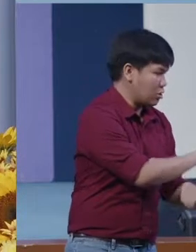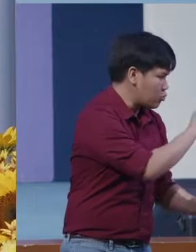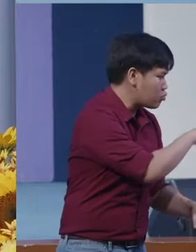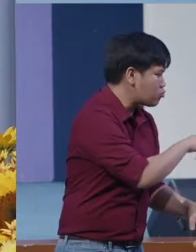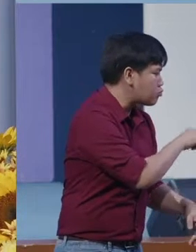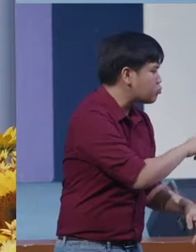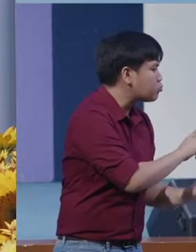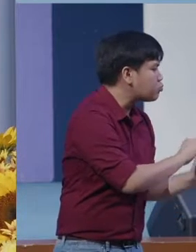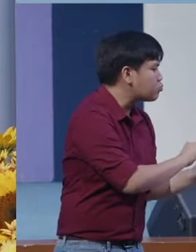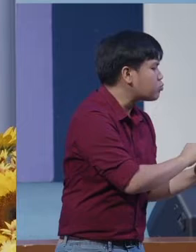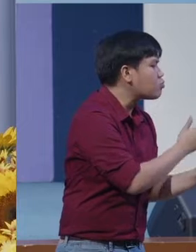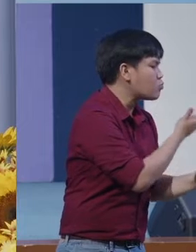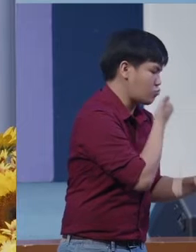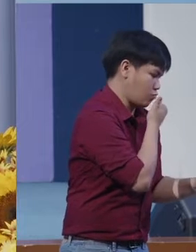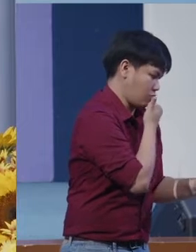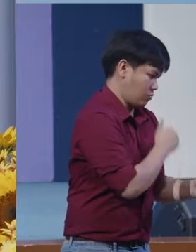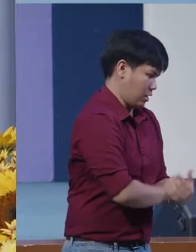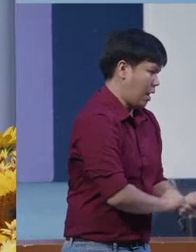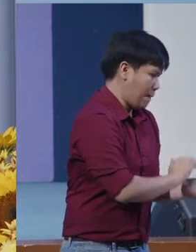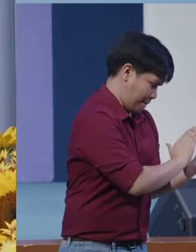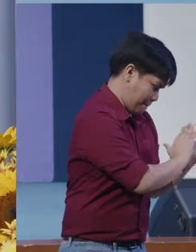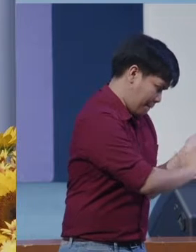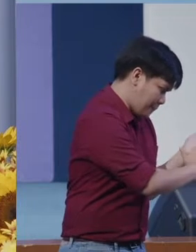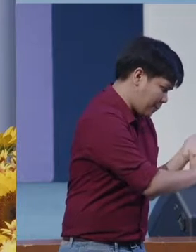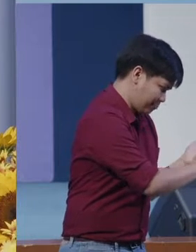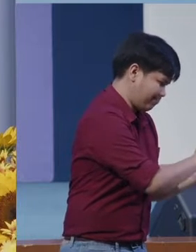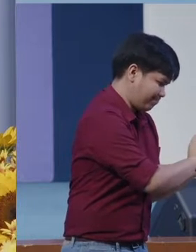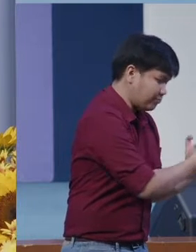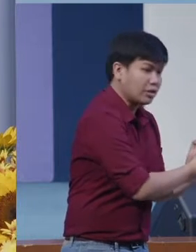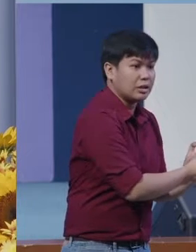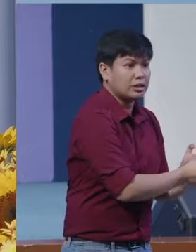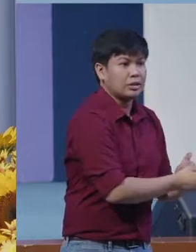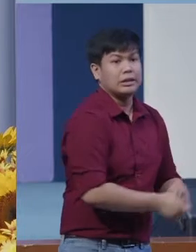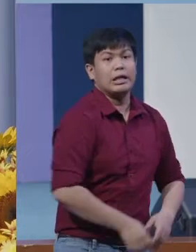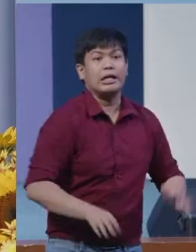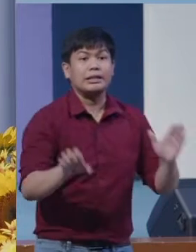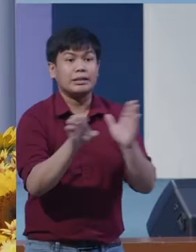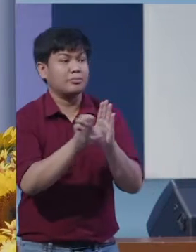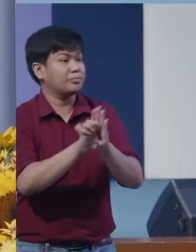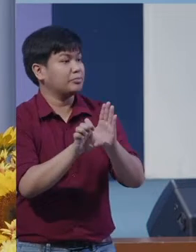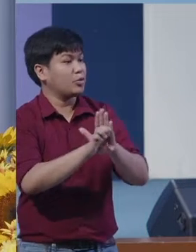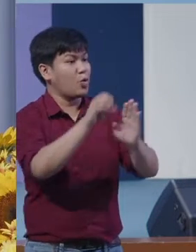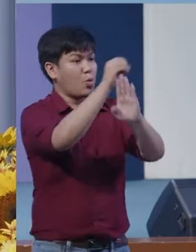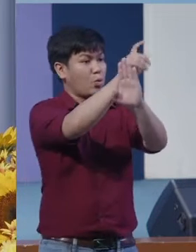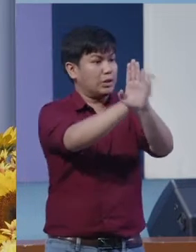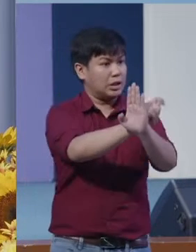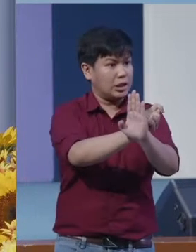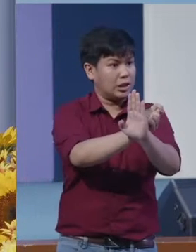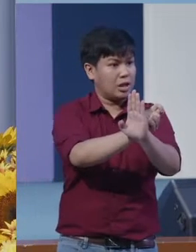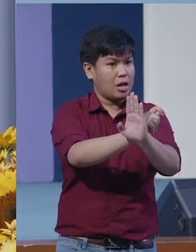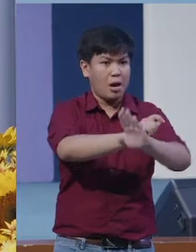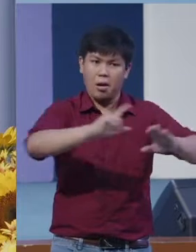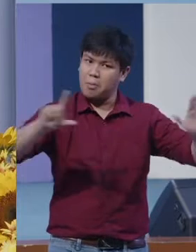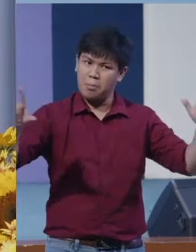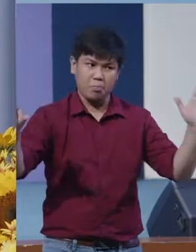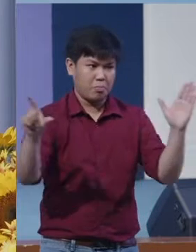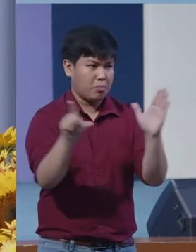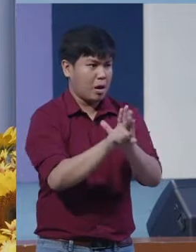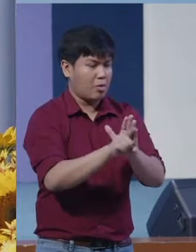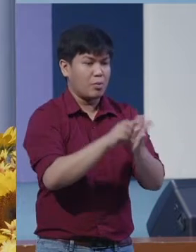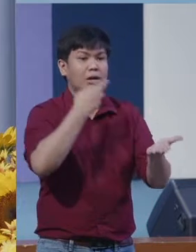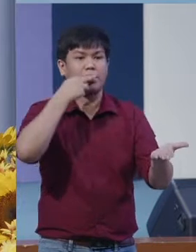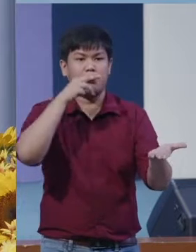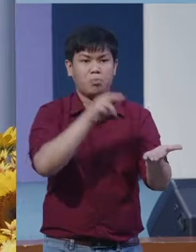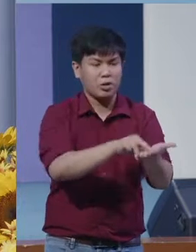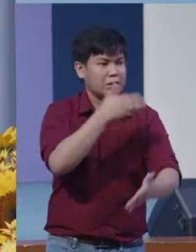Exodus 23:1. You shall not spread a false report. You shall not join hands